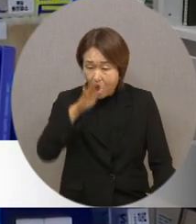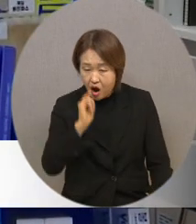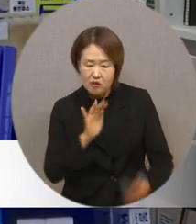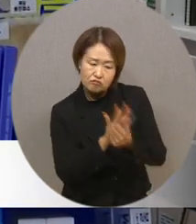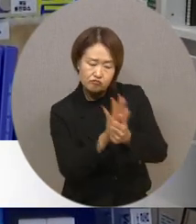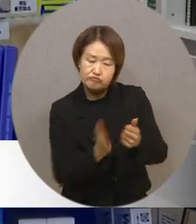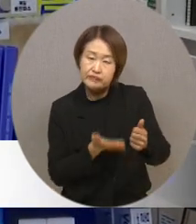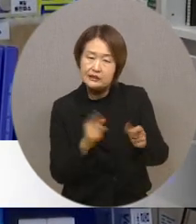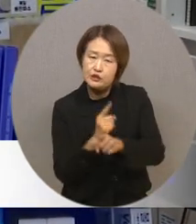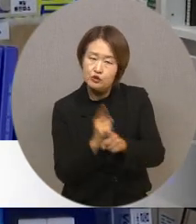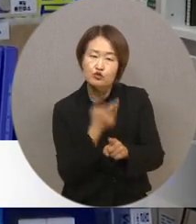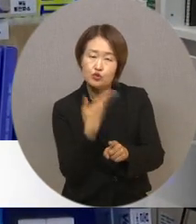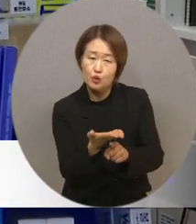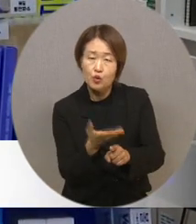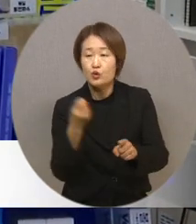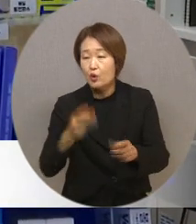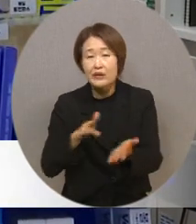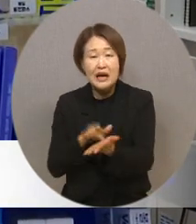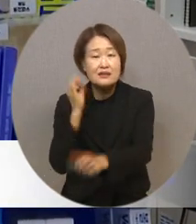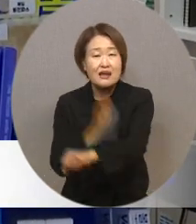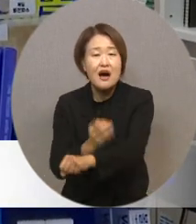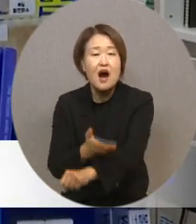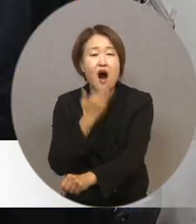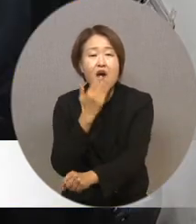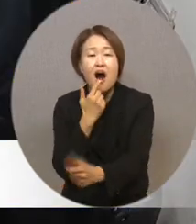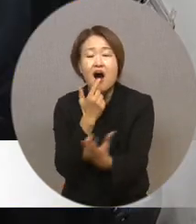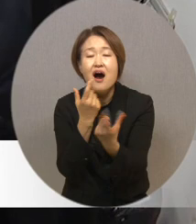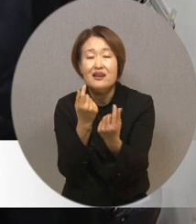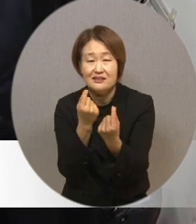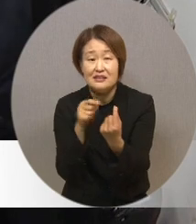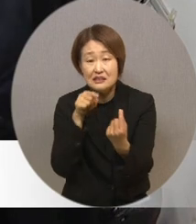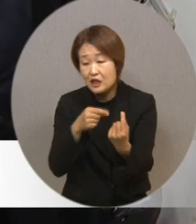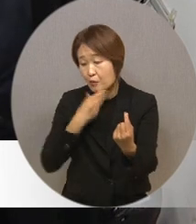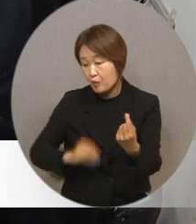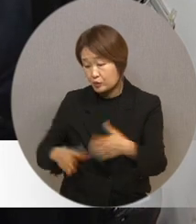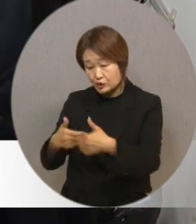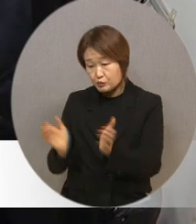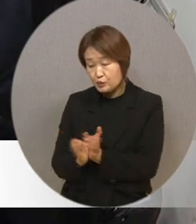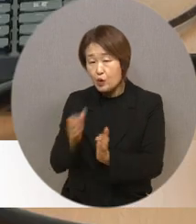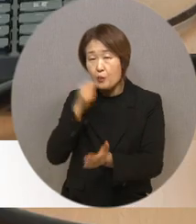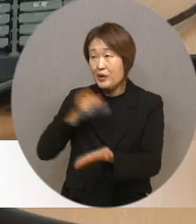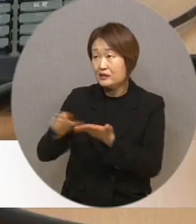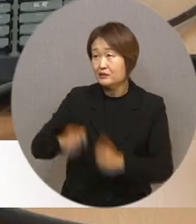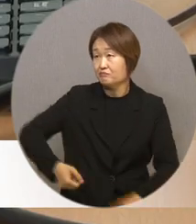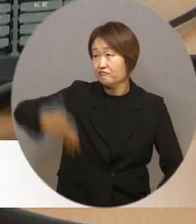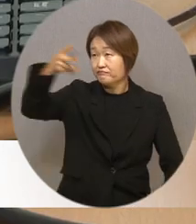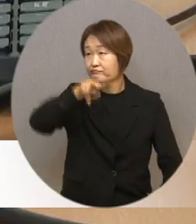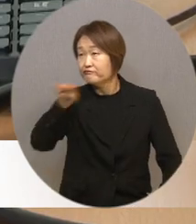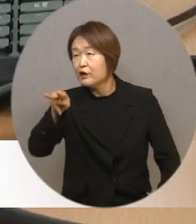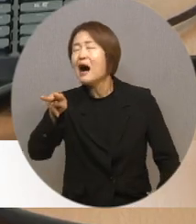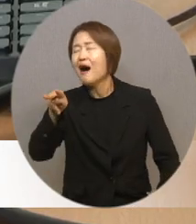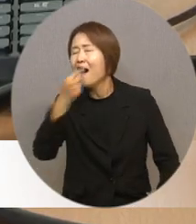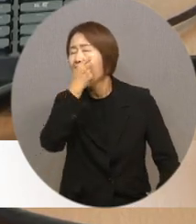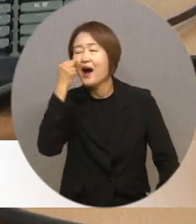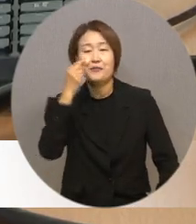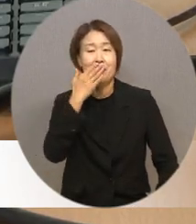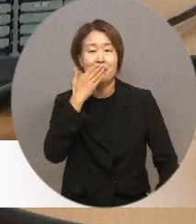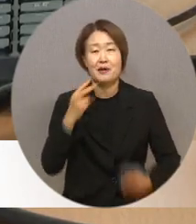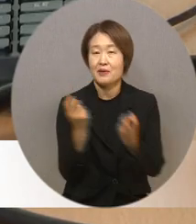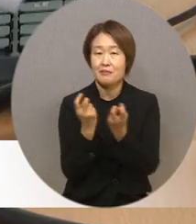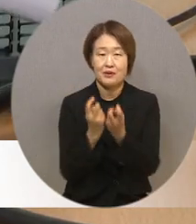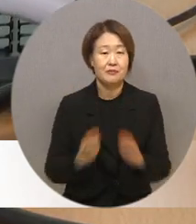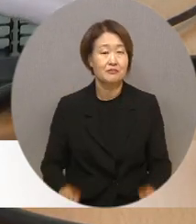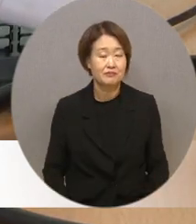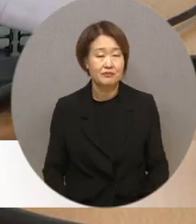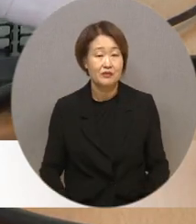연휴 기간 문을 여는 의료기관과 약국을 보건복지부 홈페이지 등에 확인할 수 있도록 할 예정입니다.